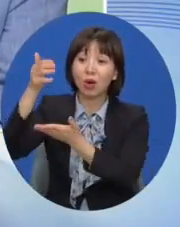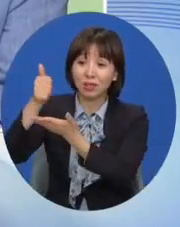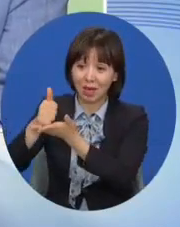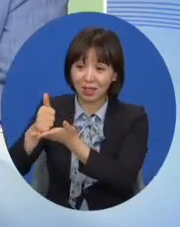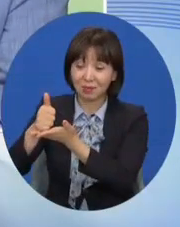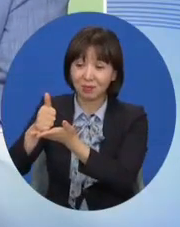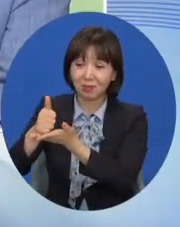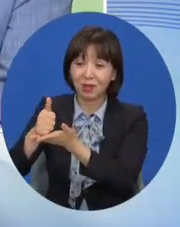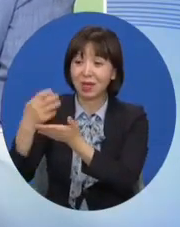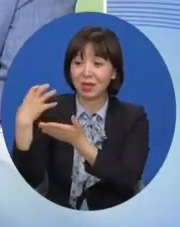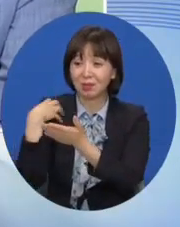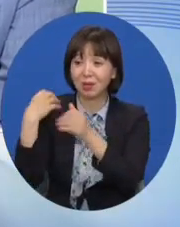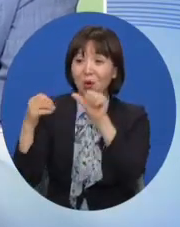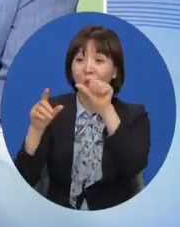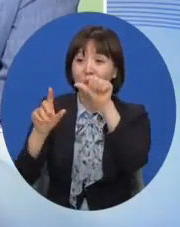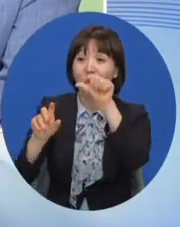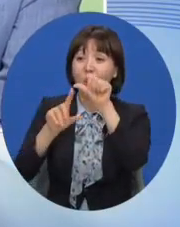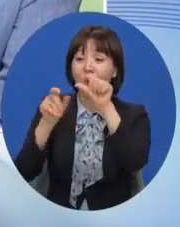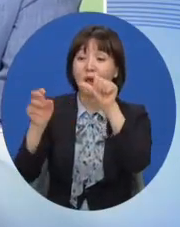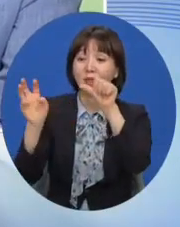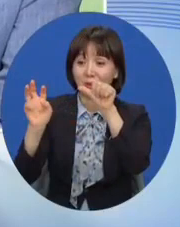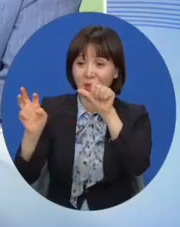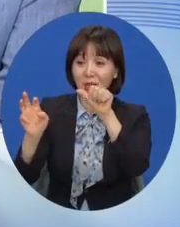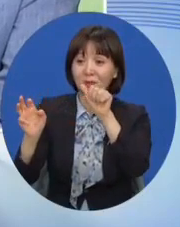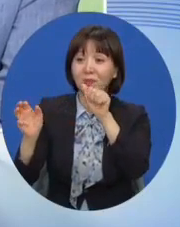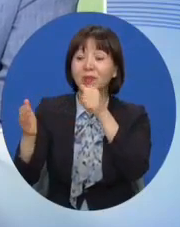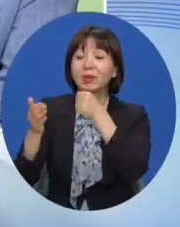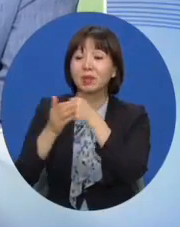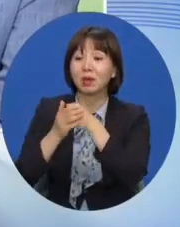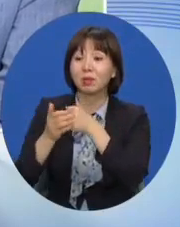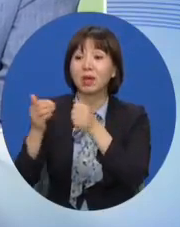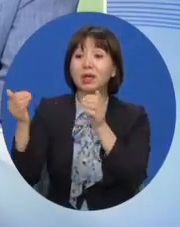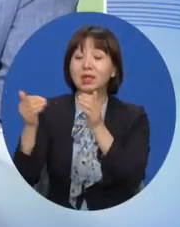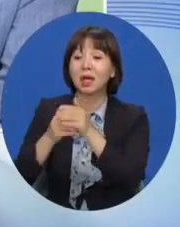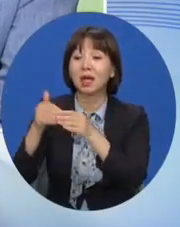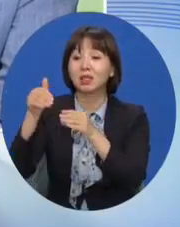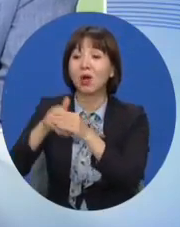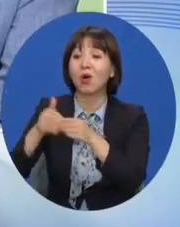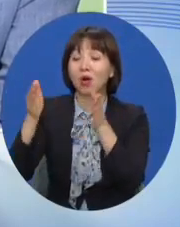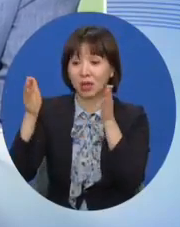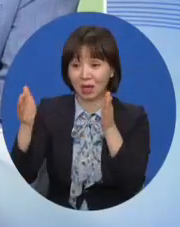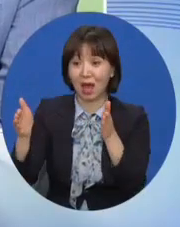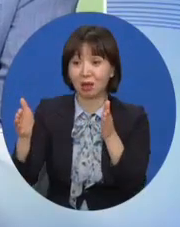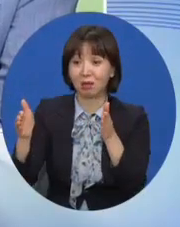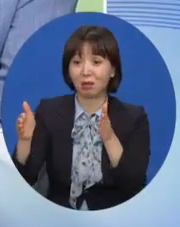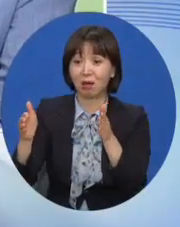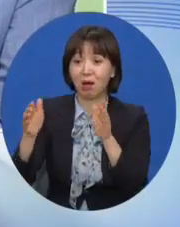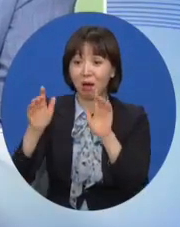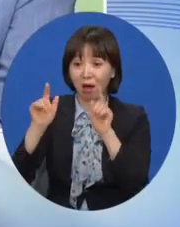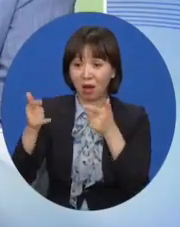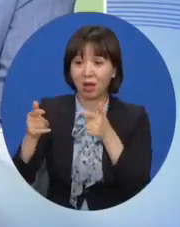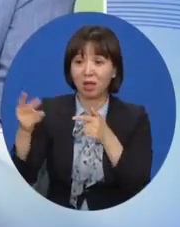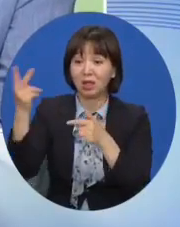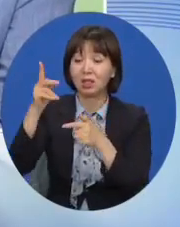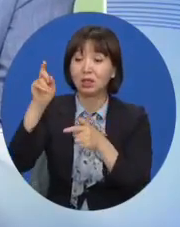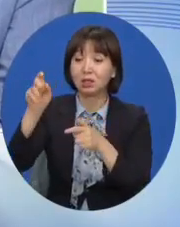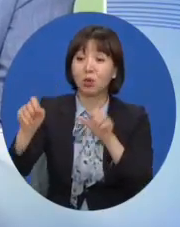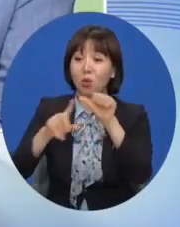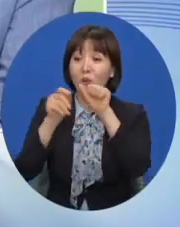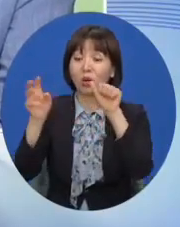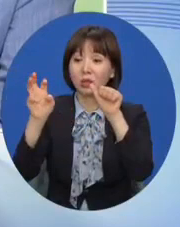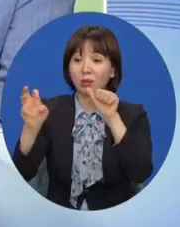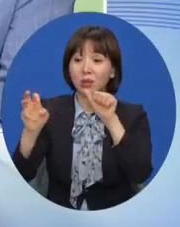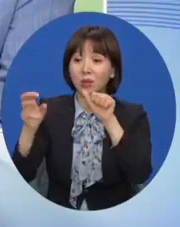5월 30일이니까 정상철 끝난 게 벌써 선거 기간에 있단 말이에요. 아닙니다. 그럼 아니라뇨. 2010년 5월 30일 임기